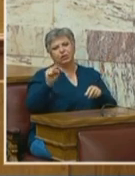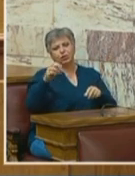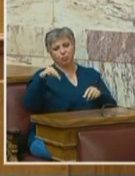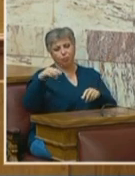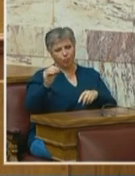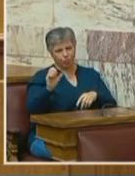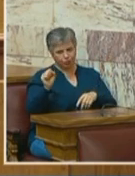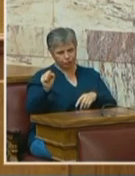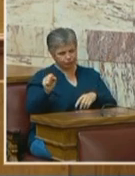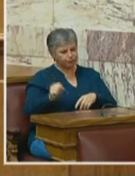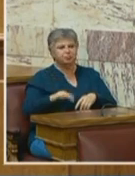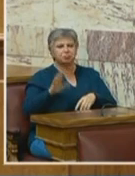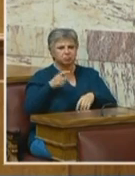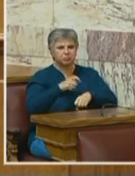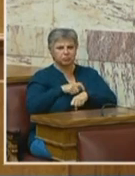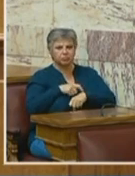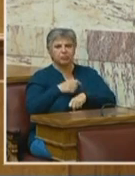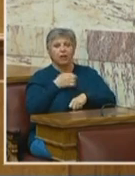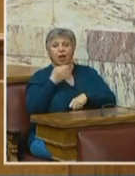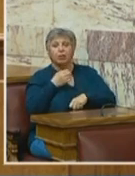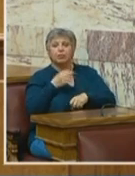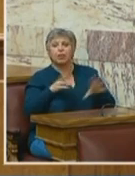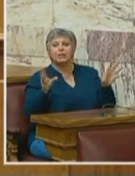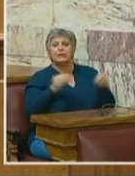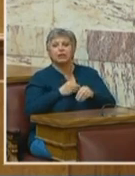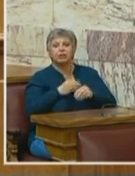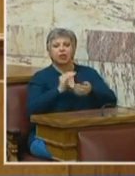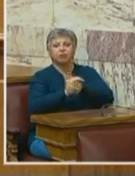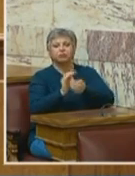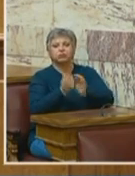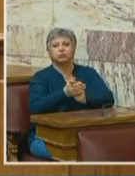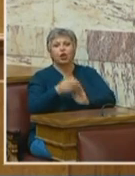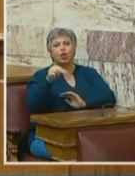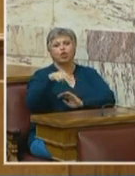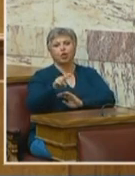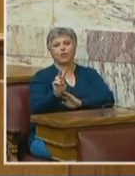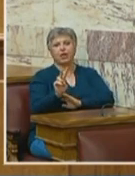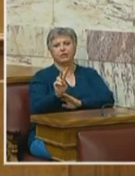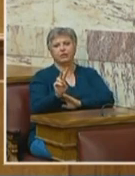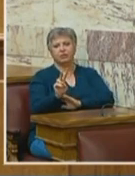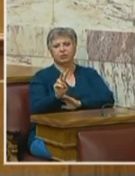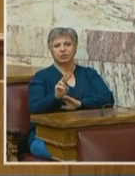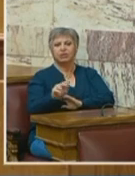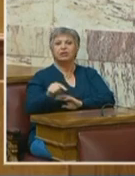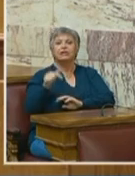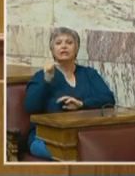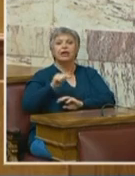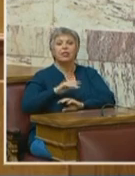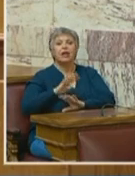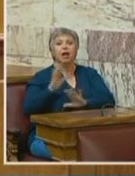σκευωρία της Νοβάρτης, εξηφαίνεται μια νέα σκευωρία, αυτή τη φορά σε βάρος του ελληνικού